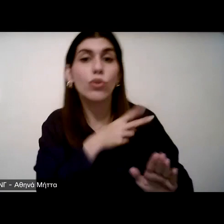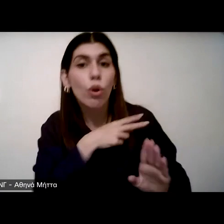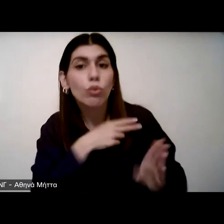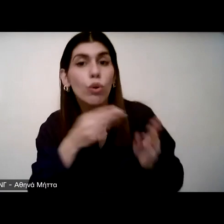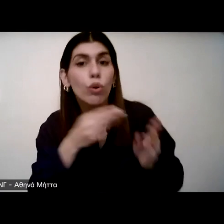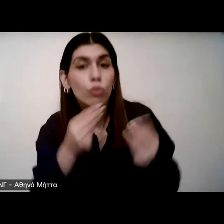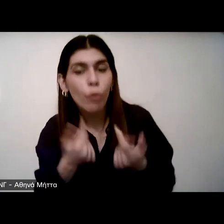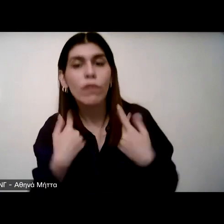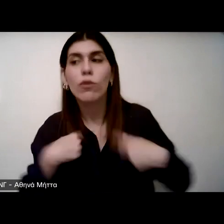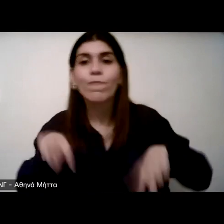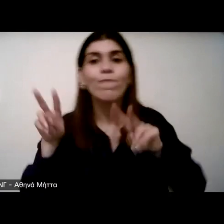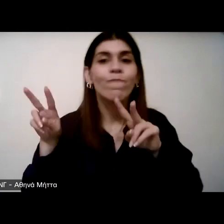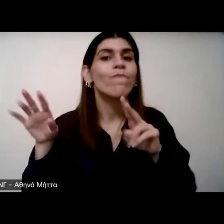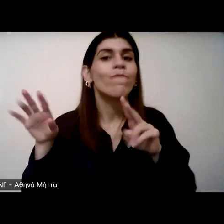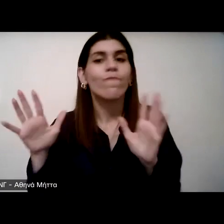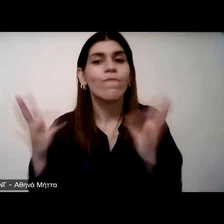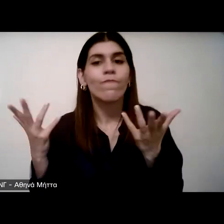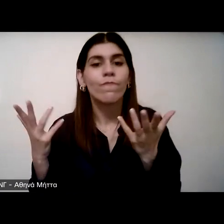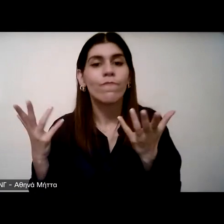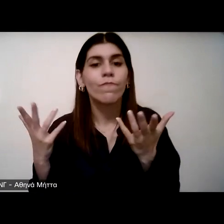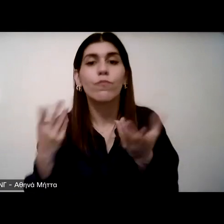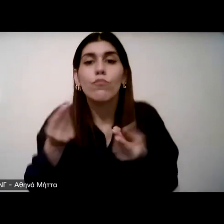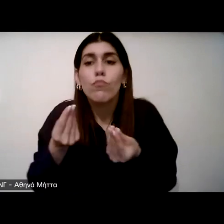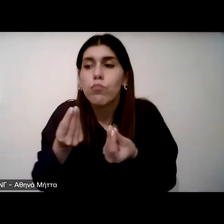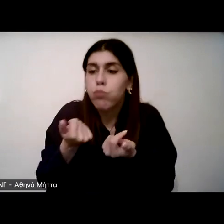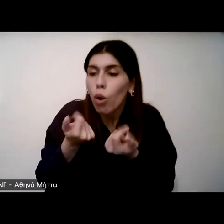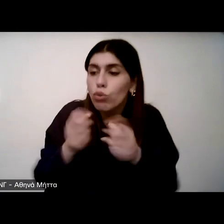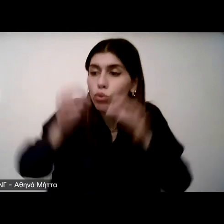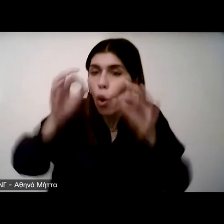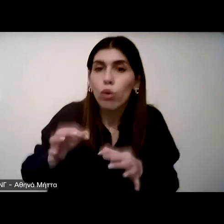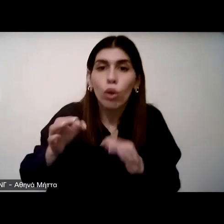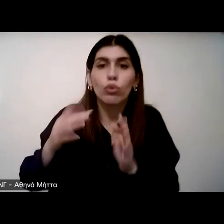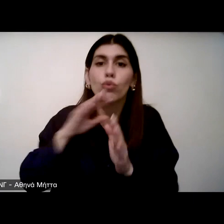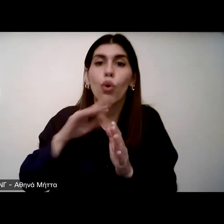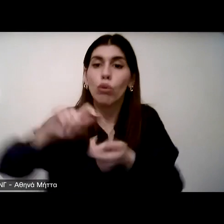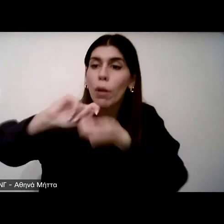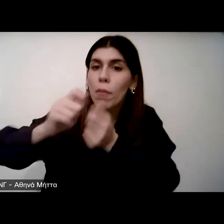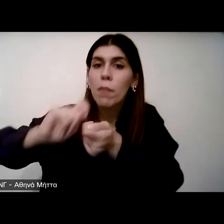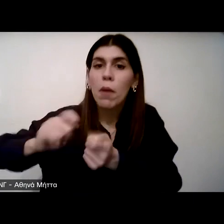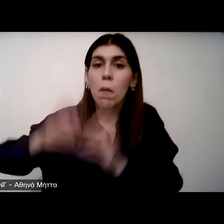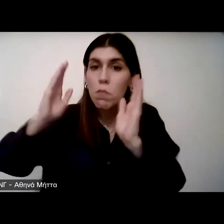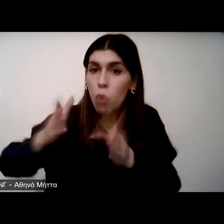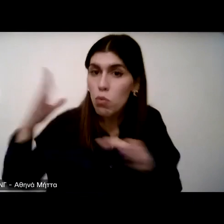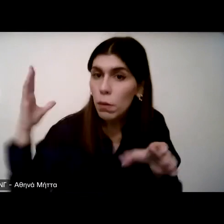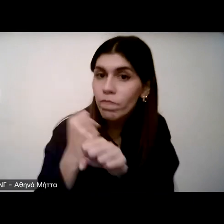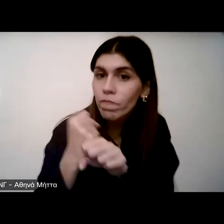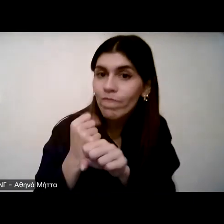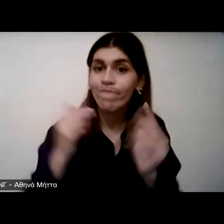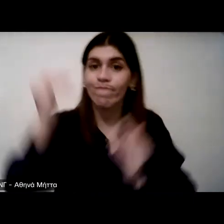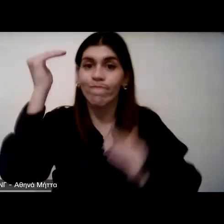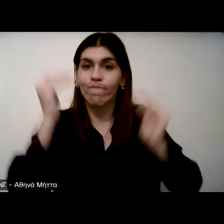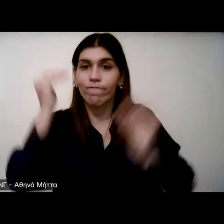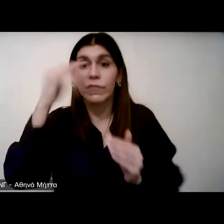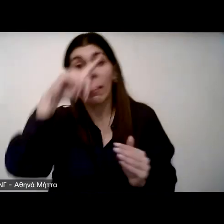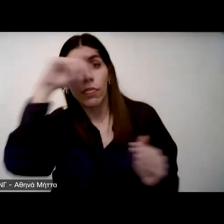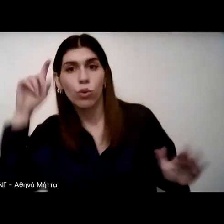την πιθανότητα επιτυχούς γλωσσικής μεταρρύθμισης. Και είναι ευεξήγητο το γεγονός πως η